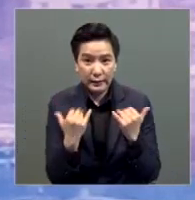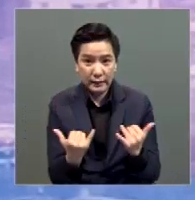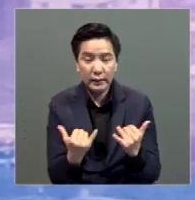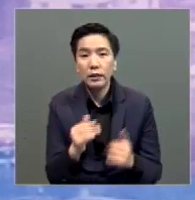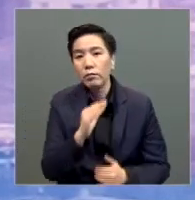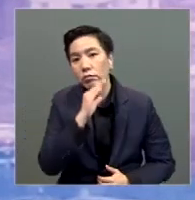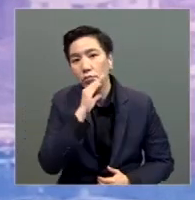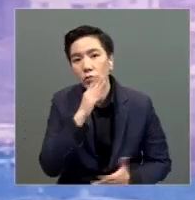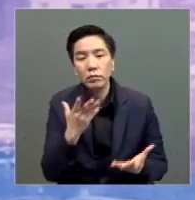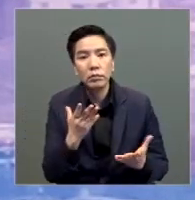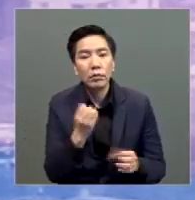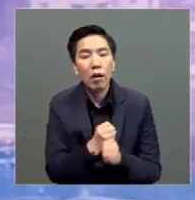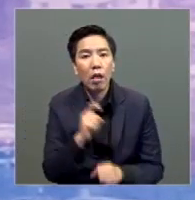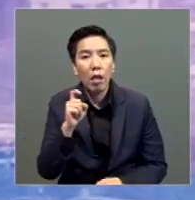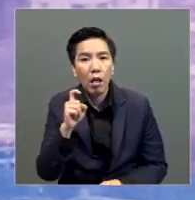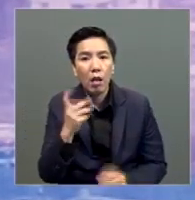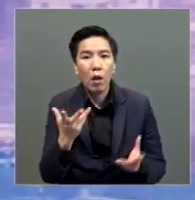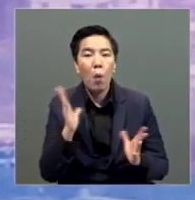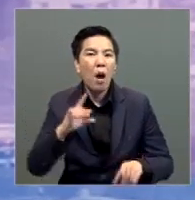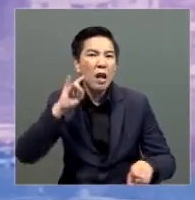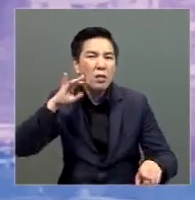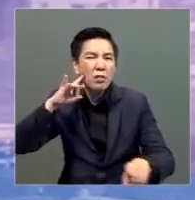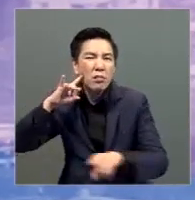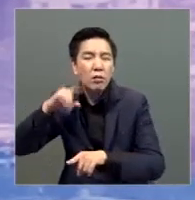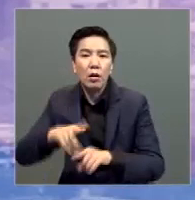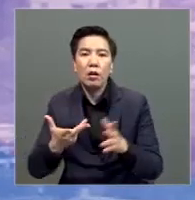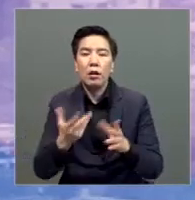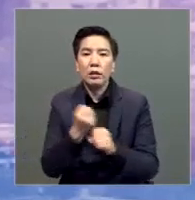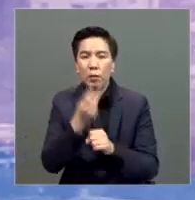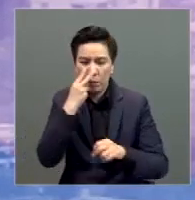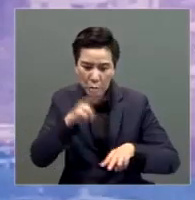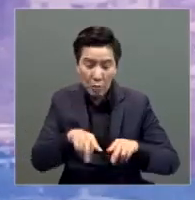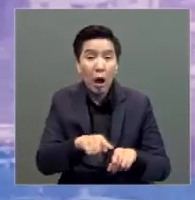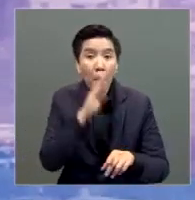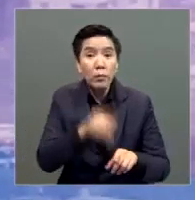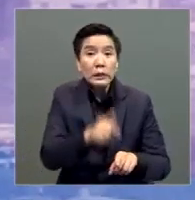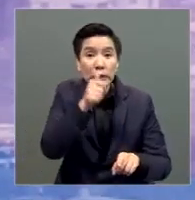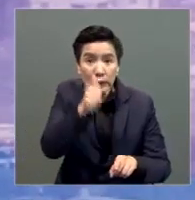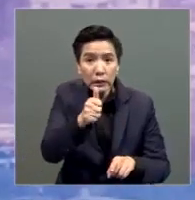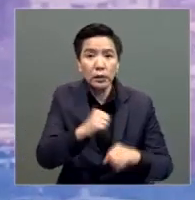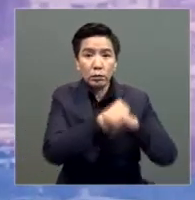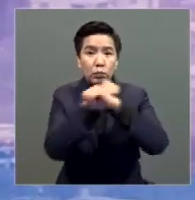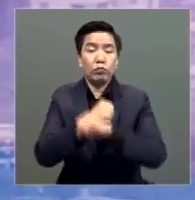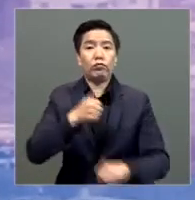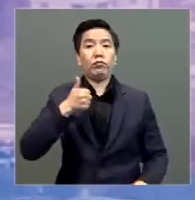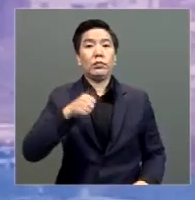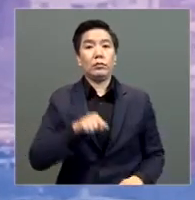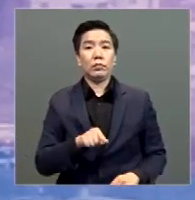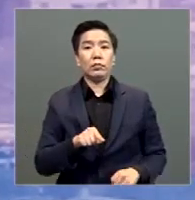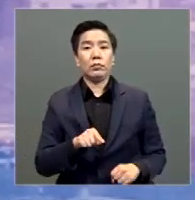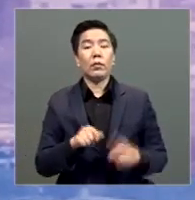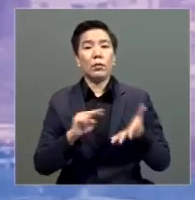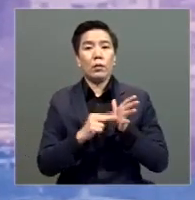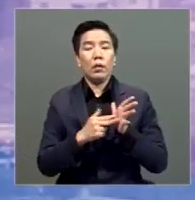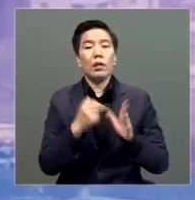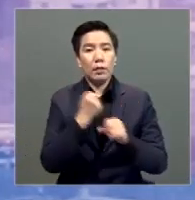ยังไม่ได้ผลหรือยังมีผู้ฝ่าฝืนหรือพิสูจน์ว่าดีและเป็นการป้องกันได้ดีก็จ